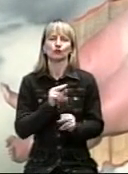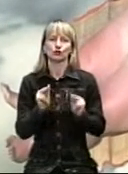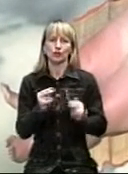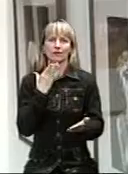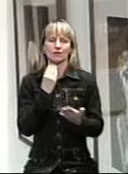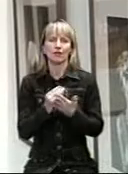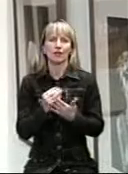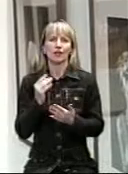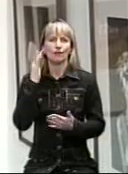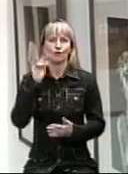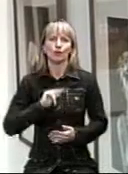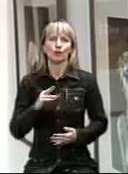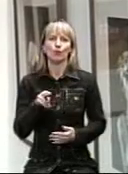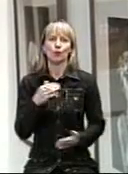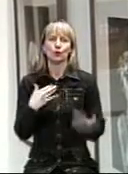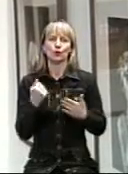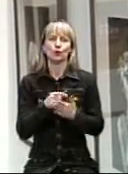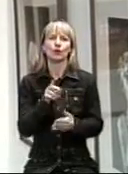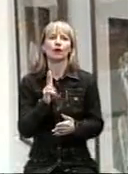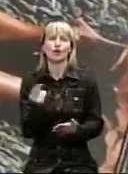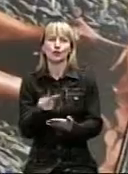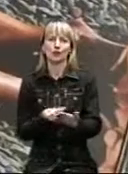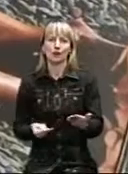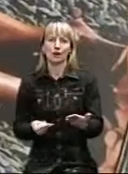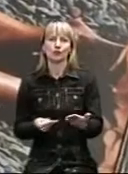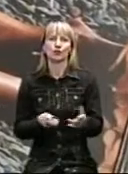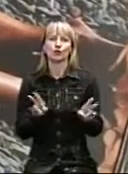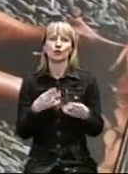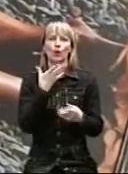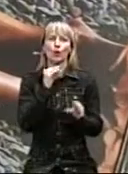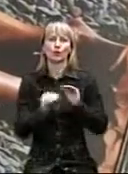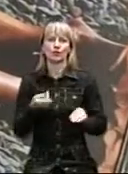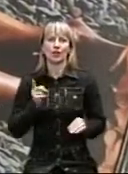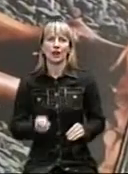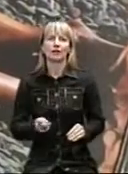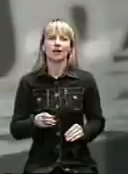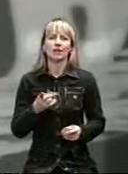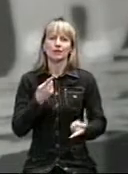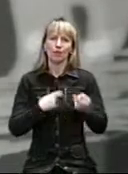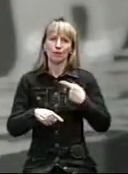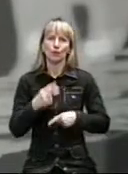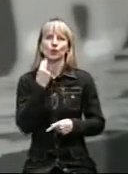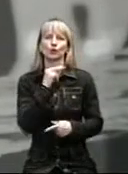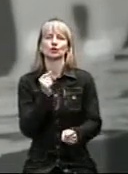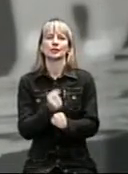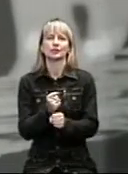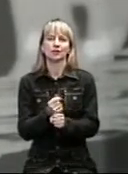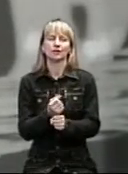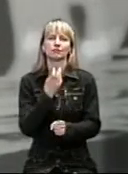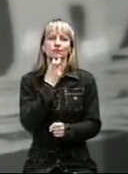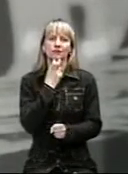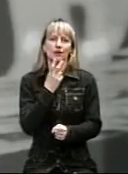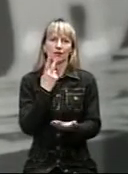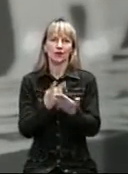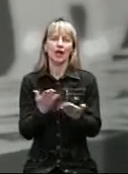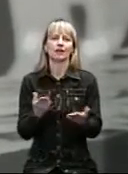своїй творчості та по відношенню до тих, кого зображує. Не варто прикрашати реальність. Навпаки, краще робити іронічні акценти,